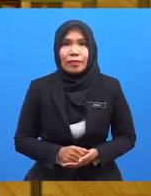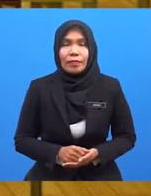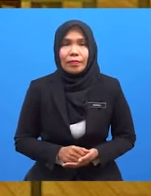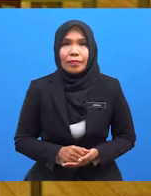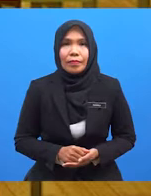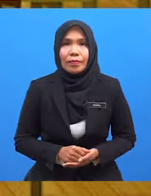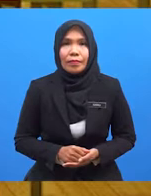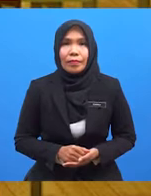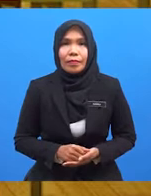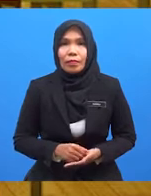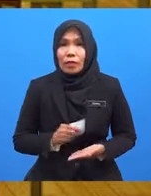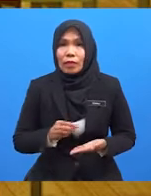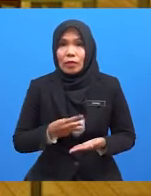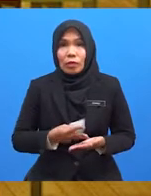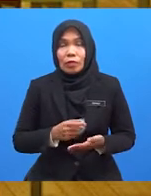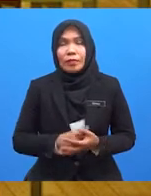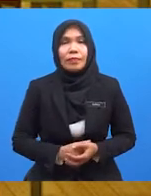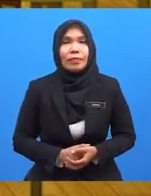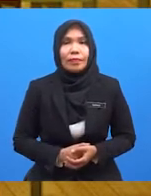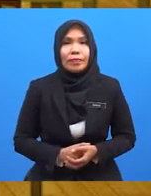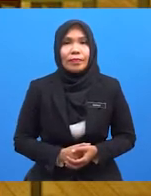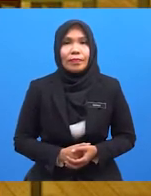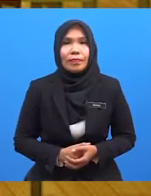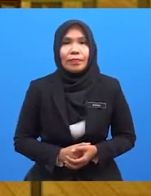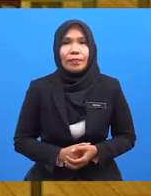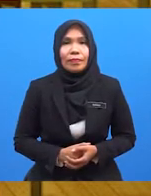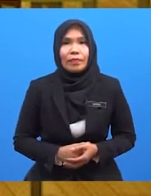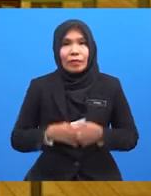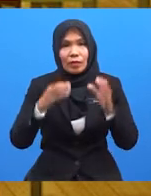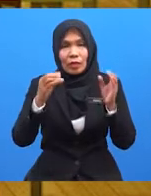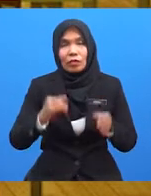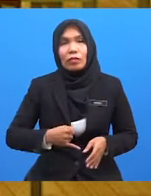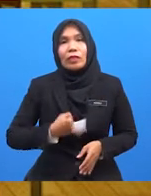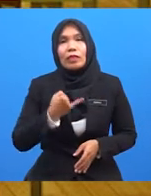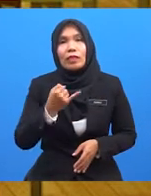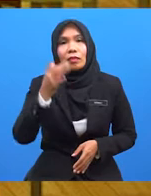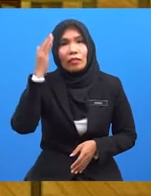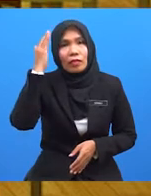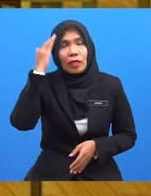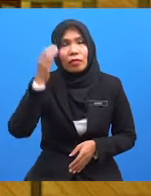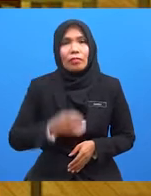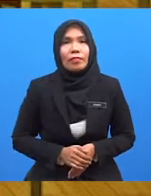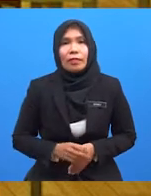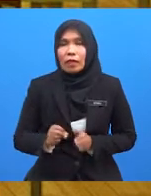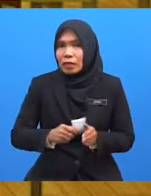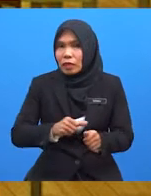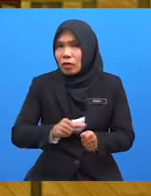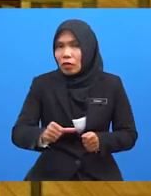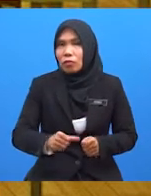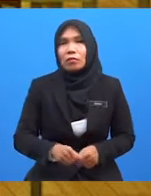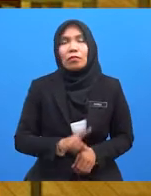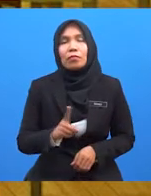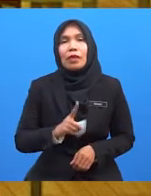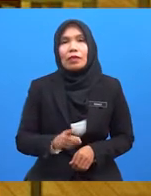semua, sesi perbincangan telah berakhir. Oleh itu, cikgu ingin mengetahui sejauh mana pemahaman